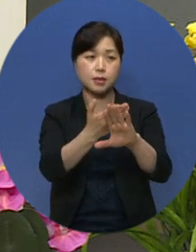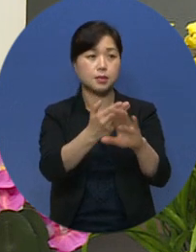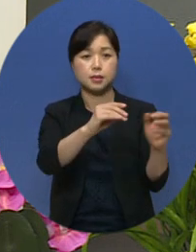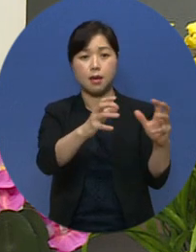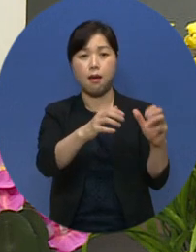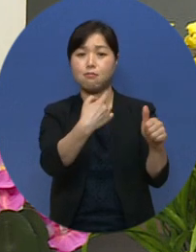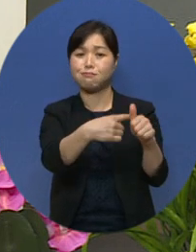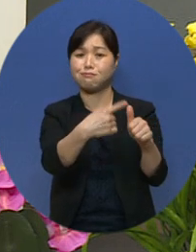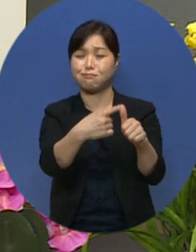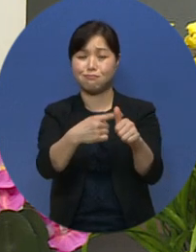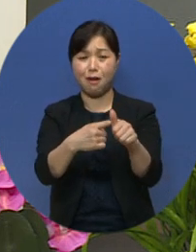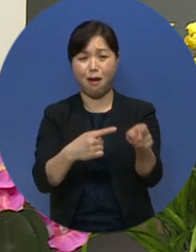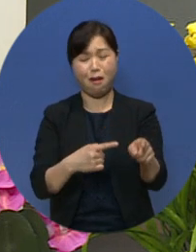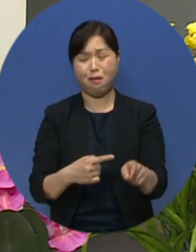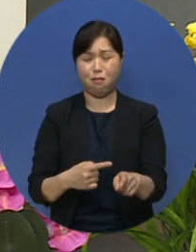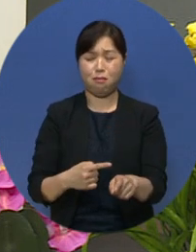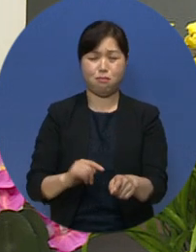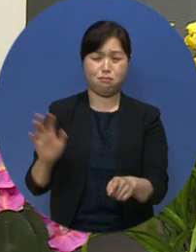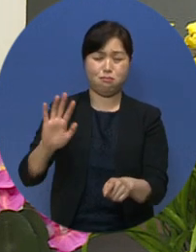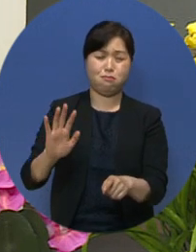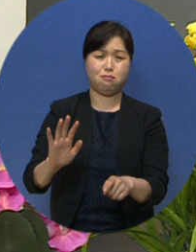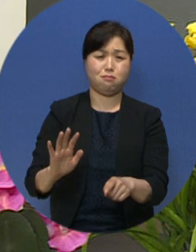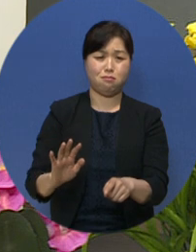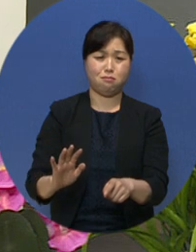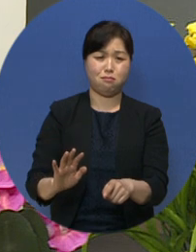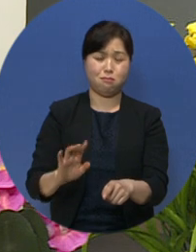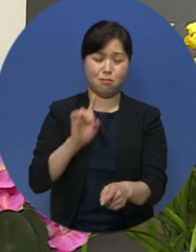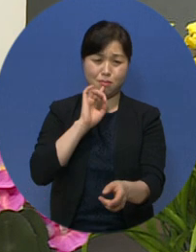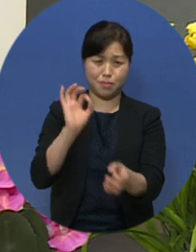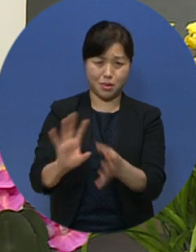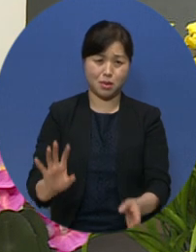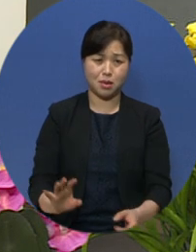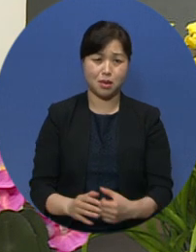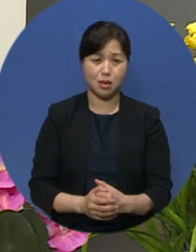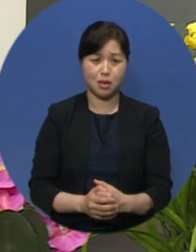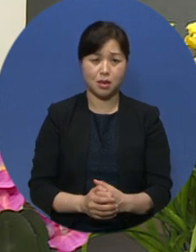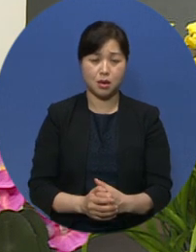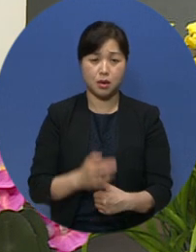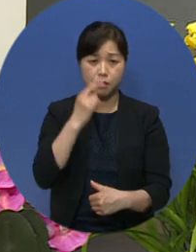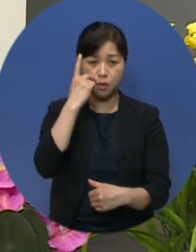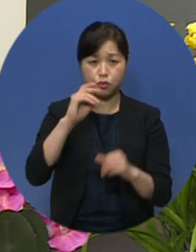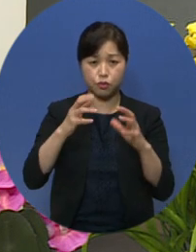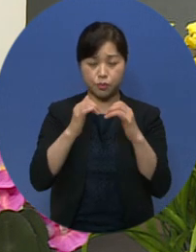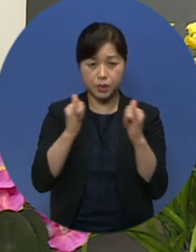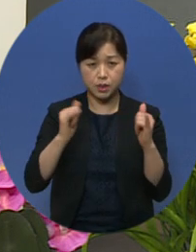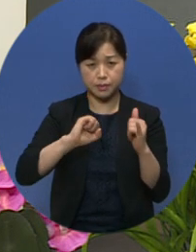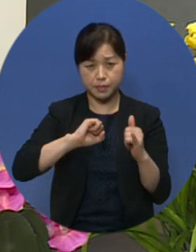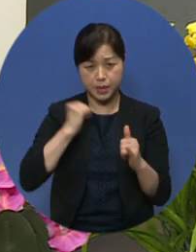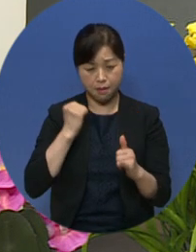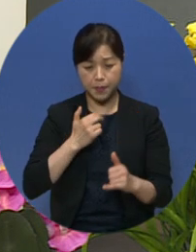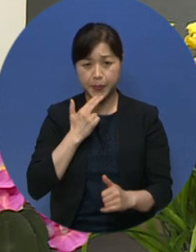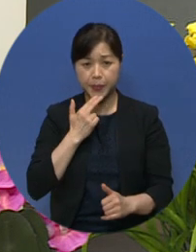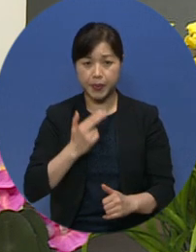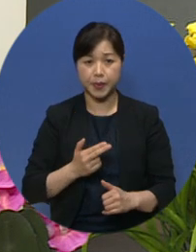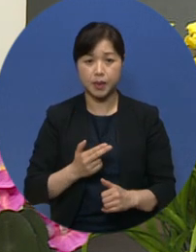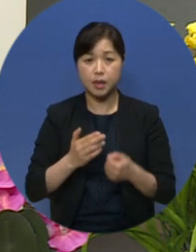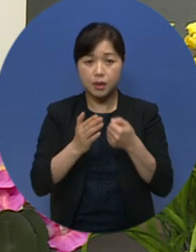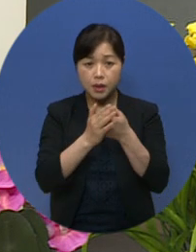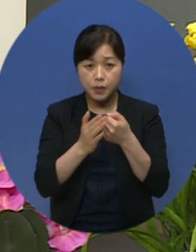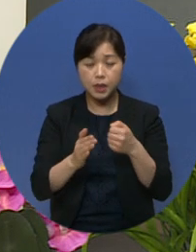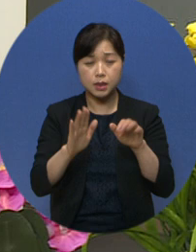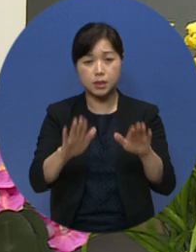하는 건 절대 아니죠 미 국민들이 수칙을 안 지키는 것 같아요 그러다 보니까 지금